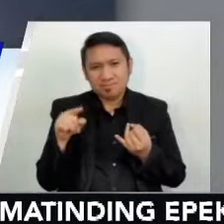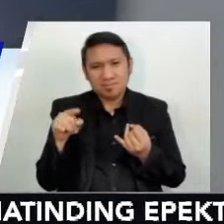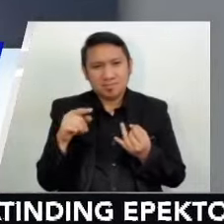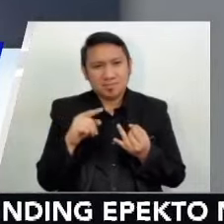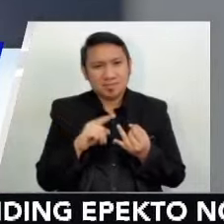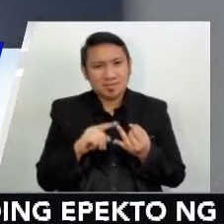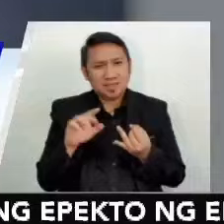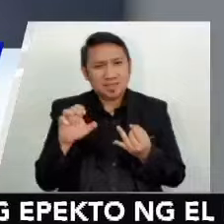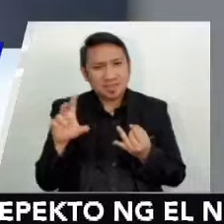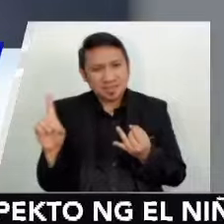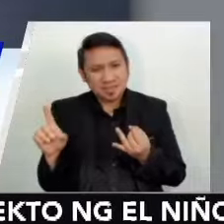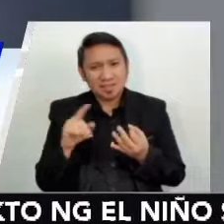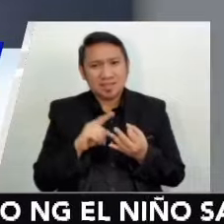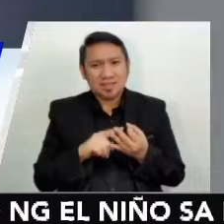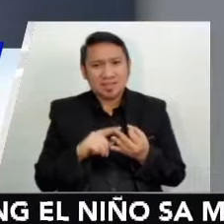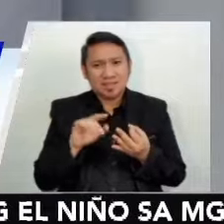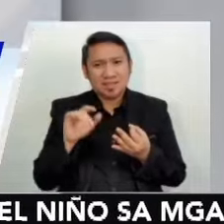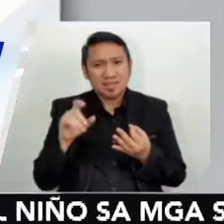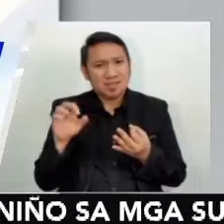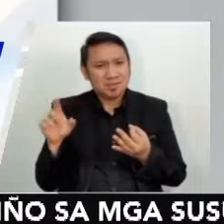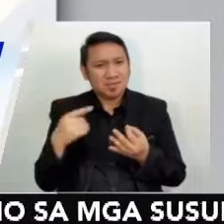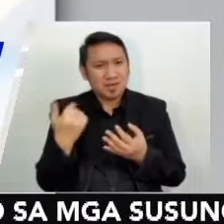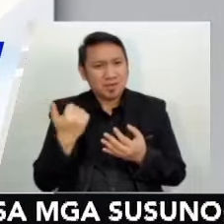featuring Jack Harlow ng Golden Album.